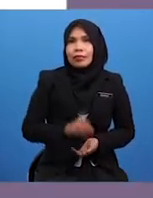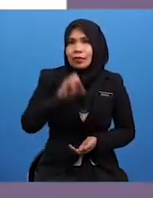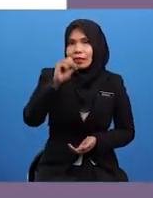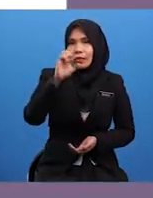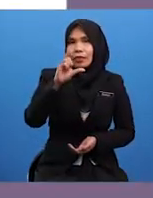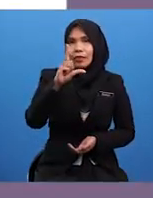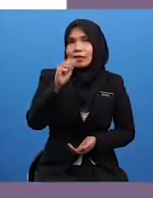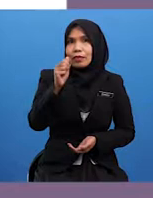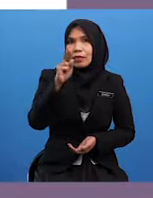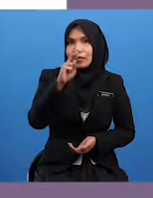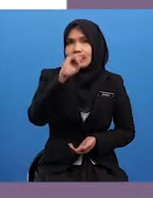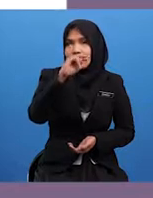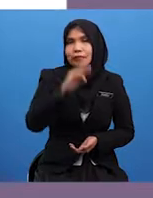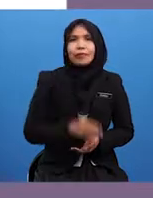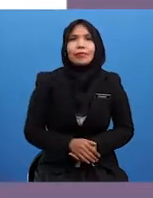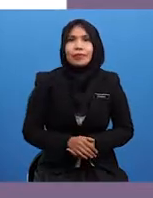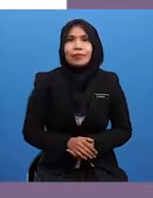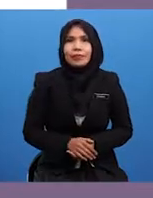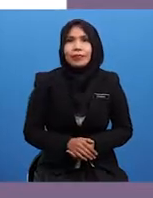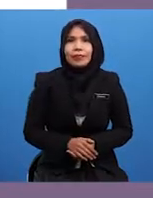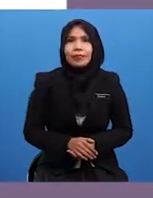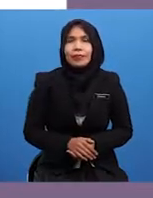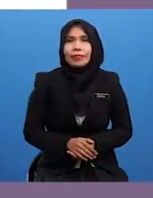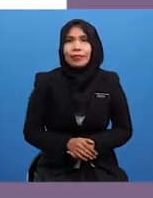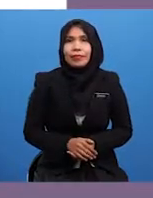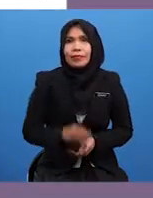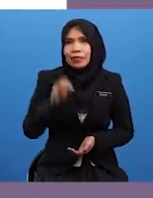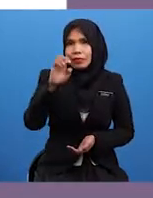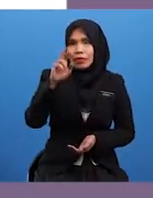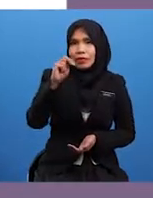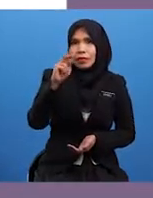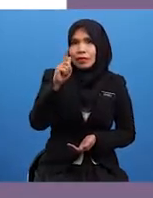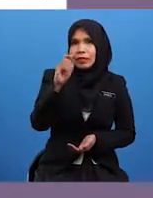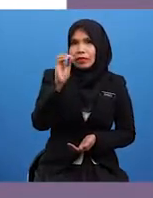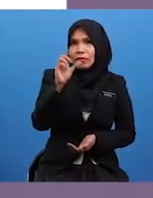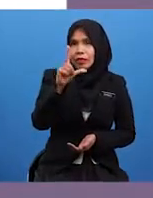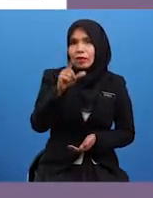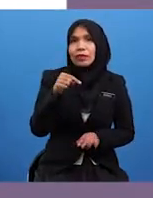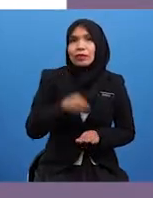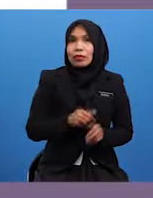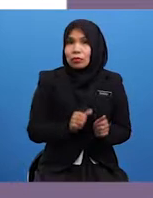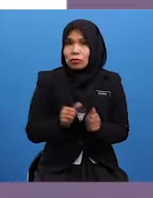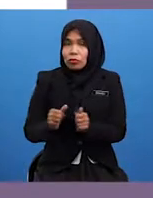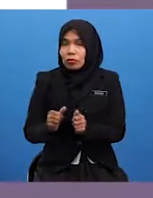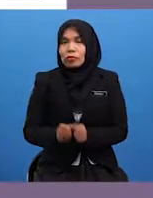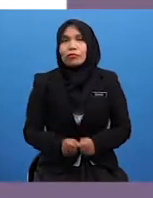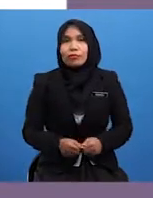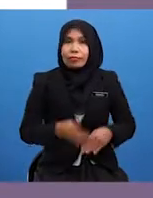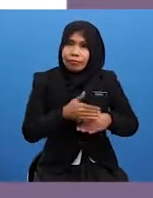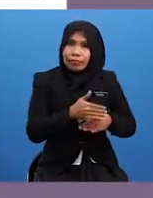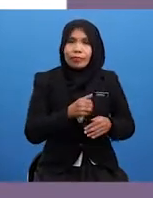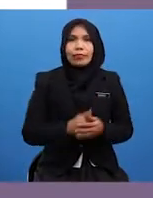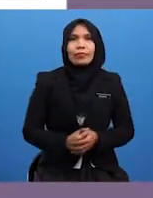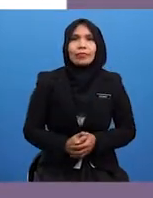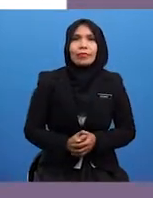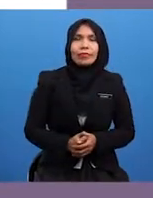litar yang di mana mentol disusun secara bersebelahan di antara satu sama lain dalam